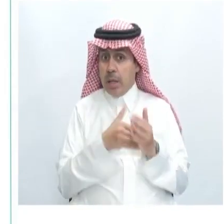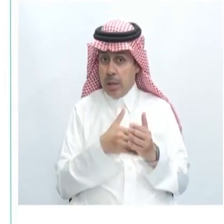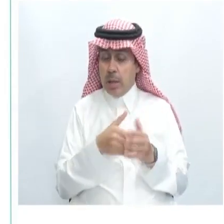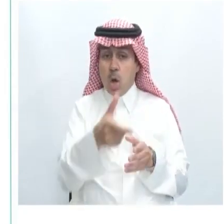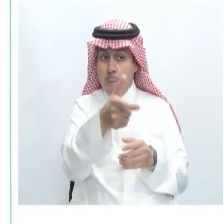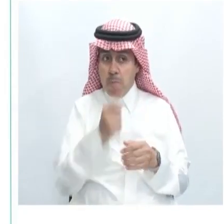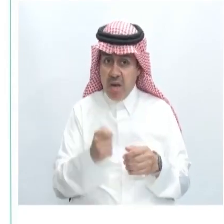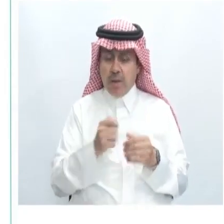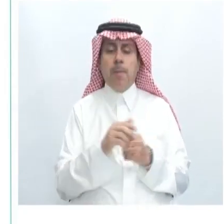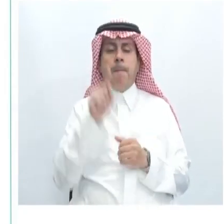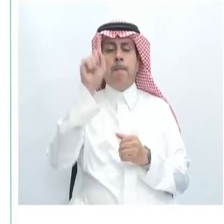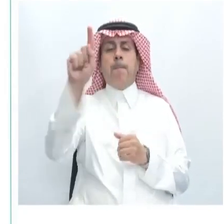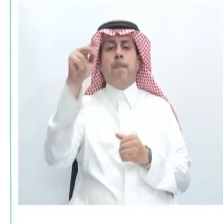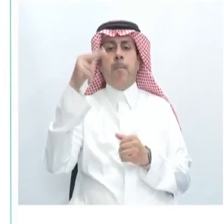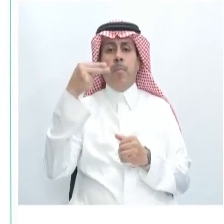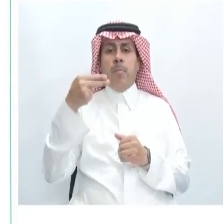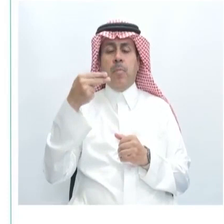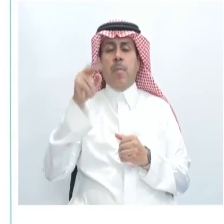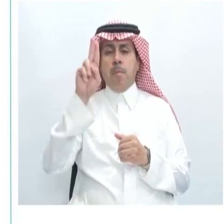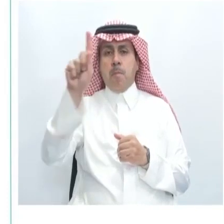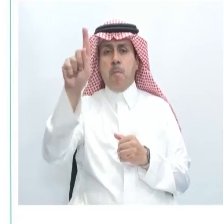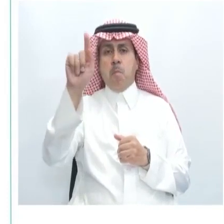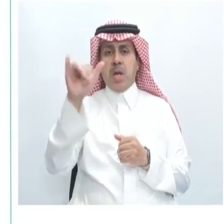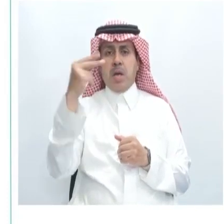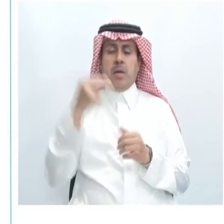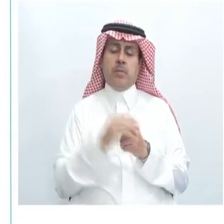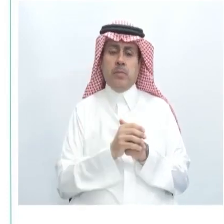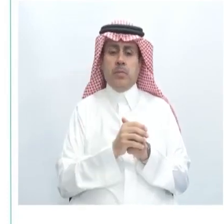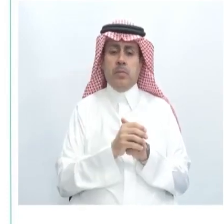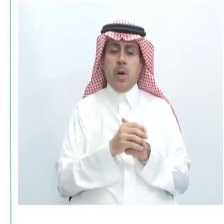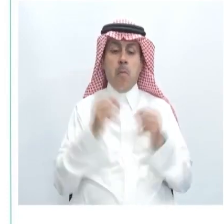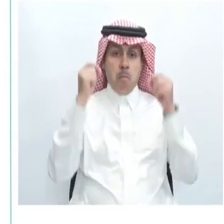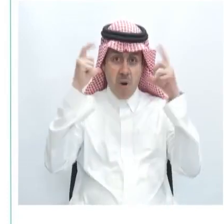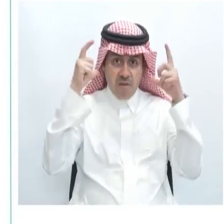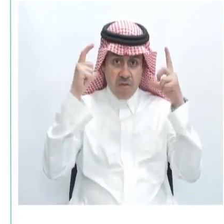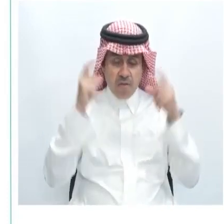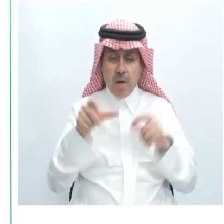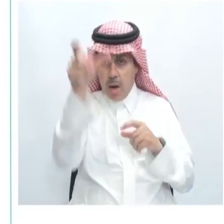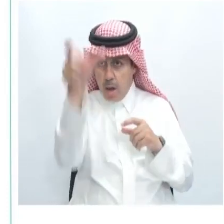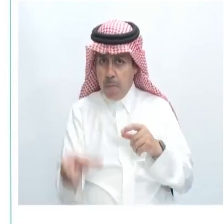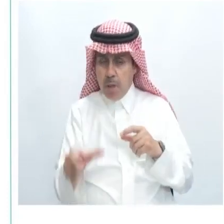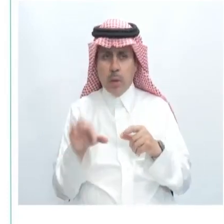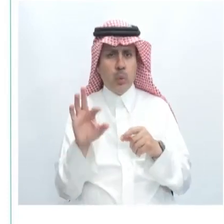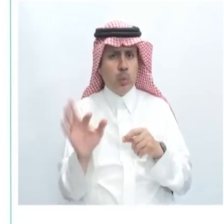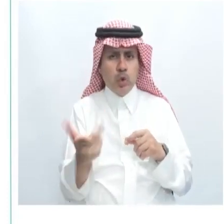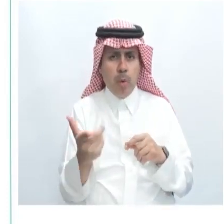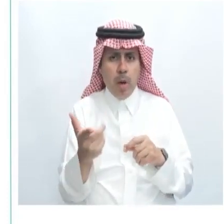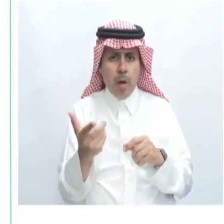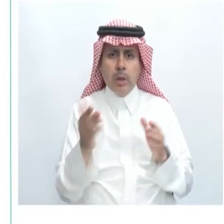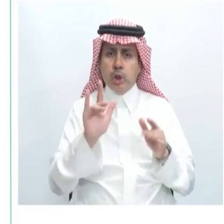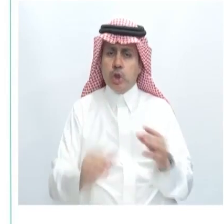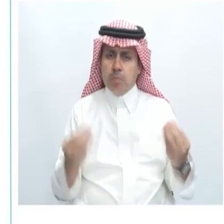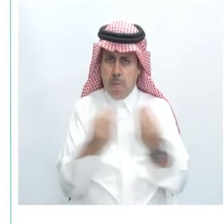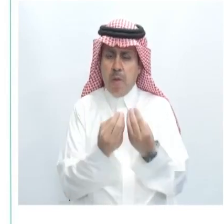ايضا البيع هي عمليه مراعاه او معرفه طلبات العميل وجلوس معه وايضا